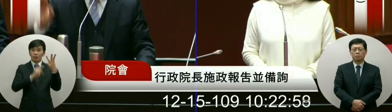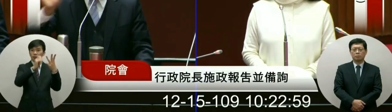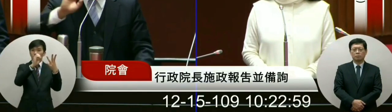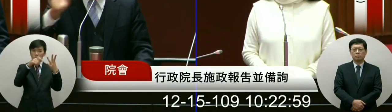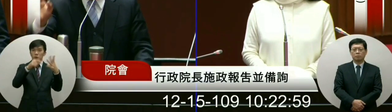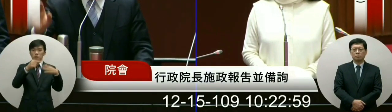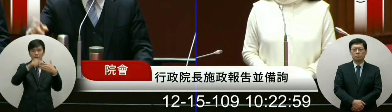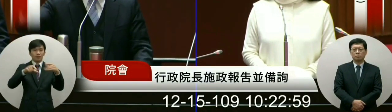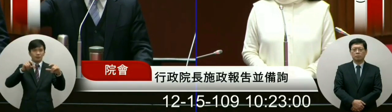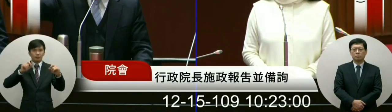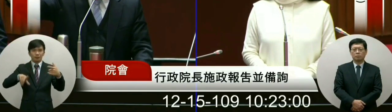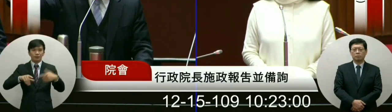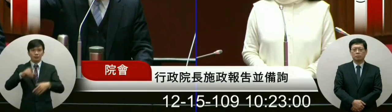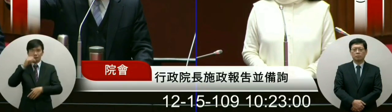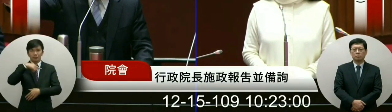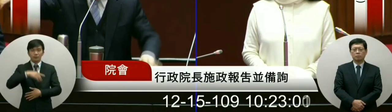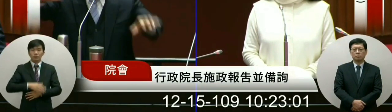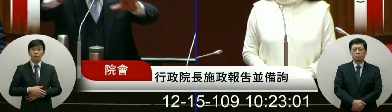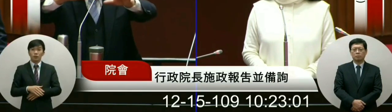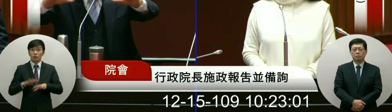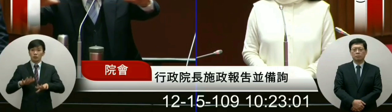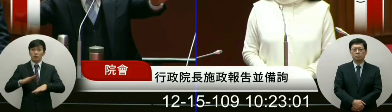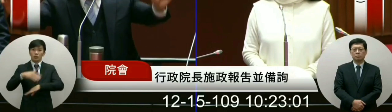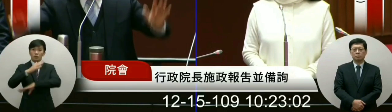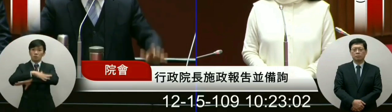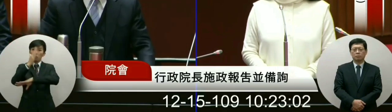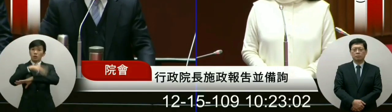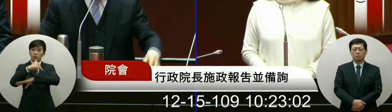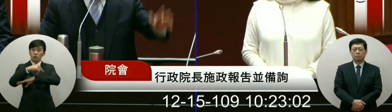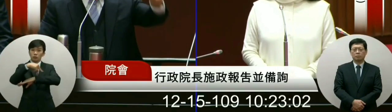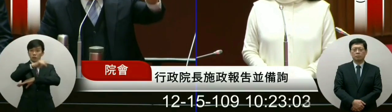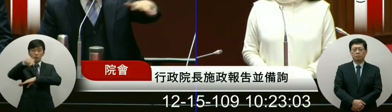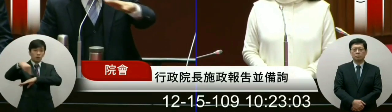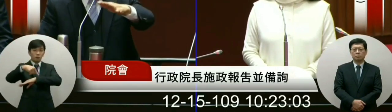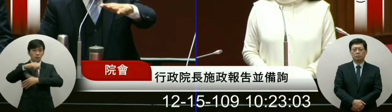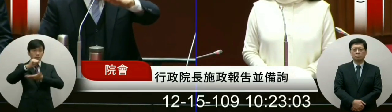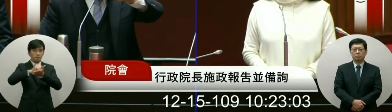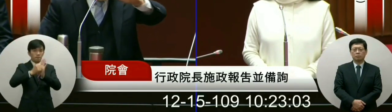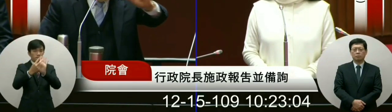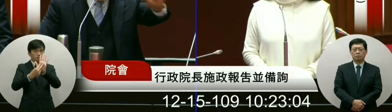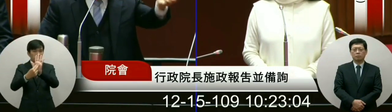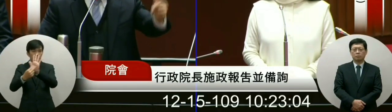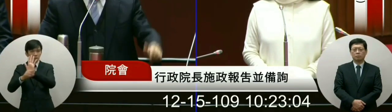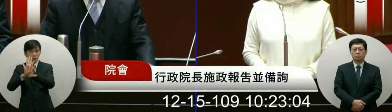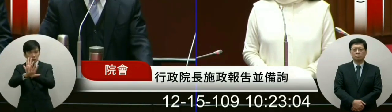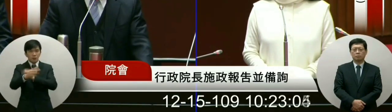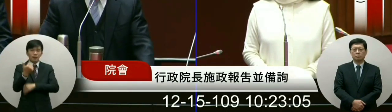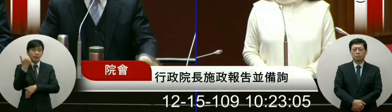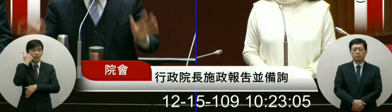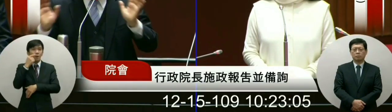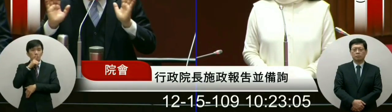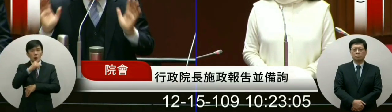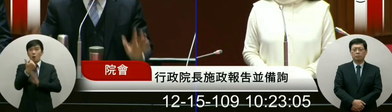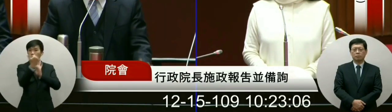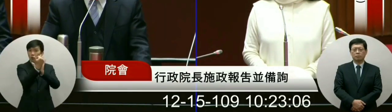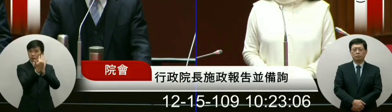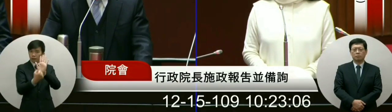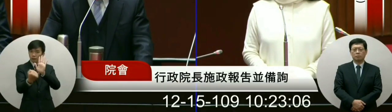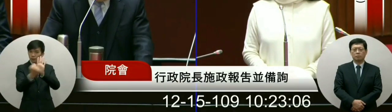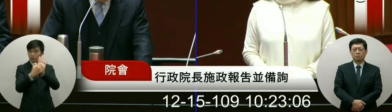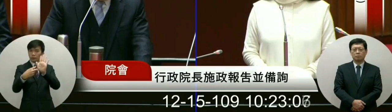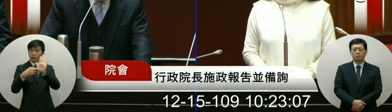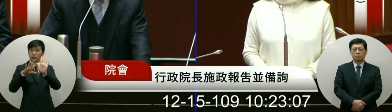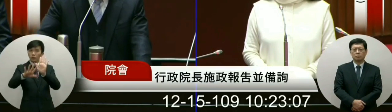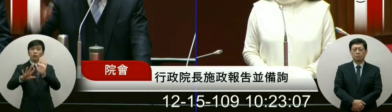等等，这些道理今天报纸上也分析得清清楚楚，谁讲过的逐字都有，我们不用在这